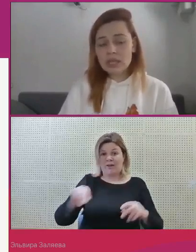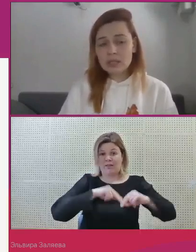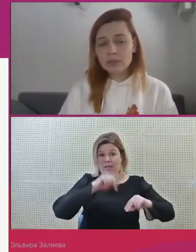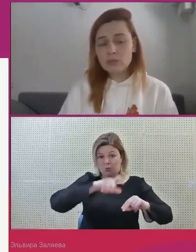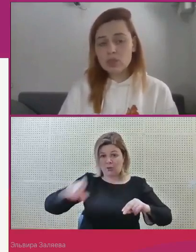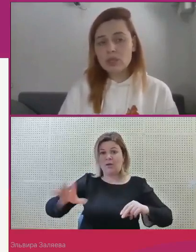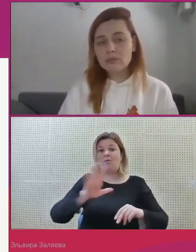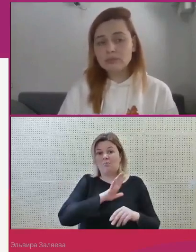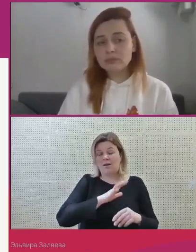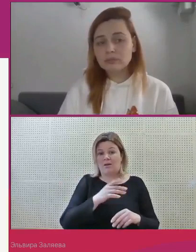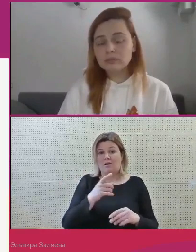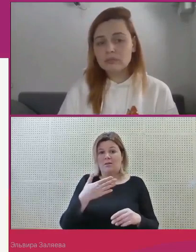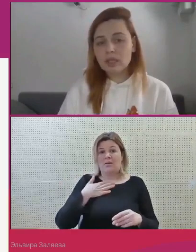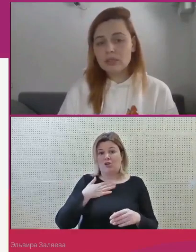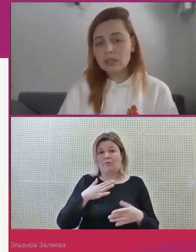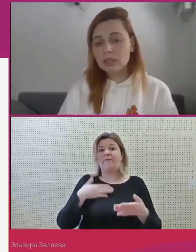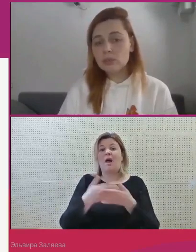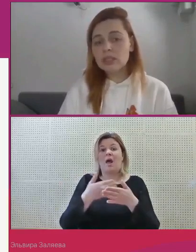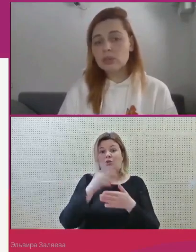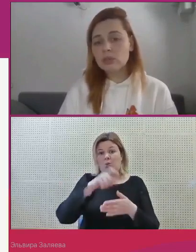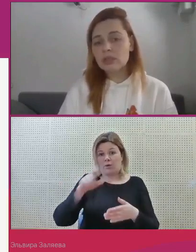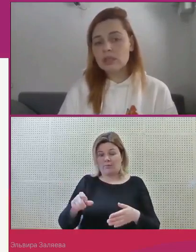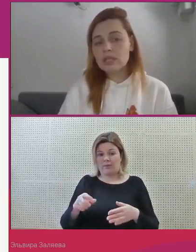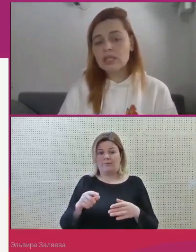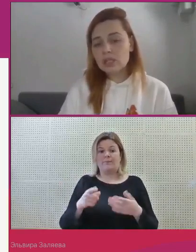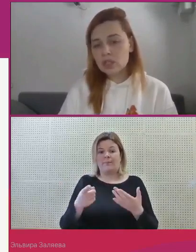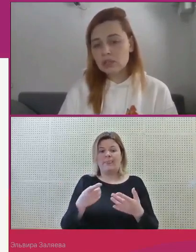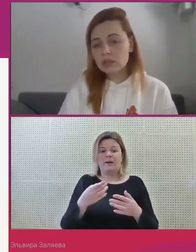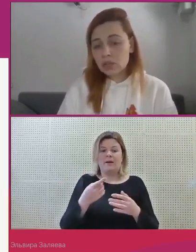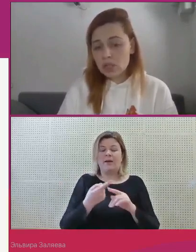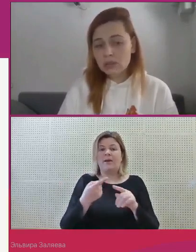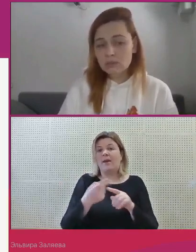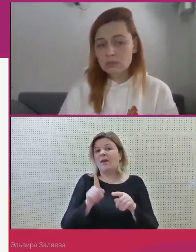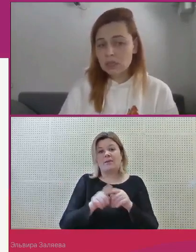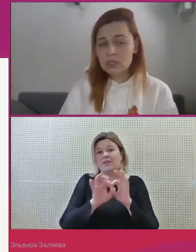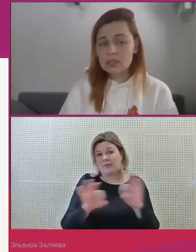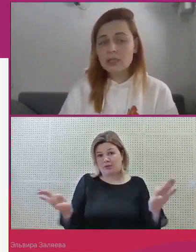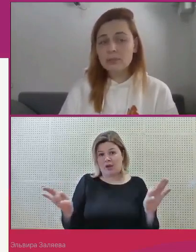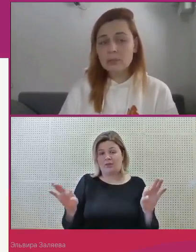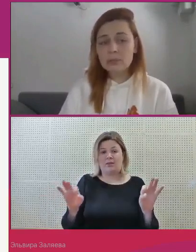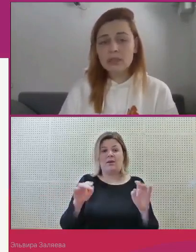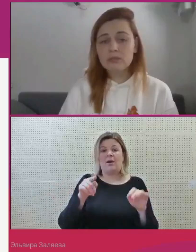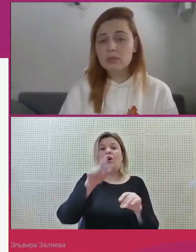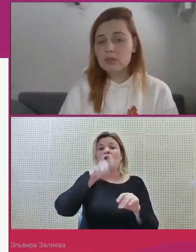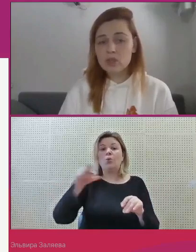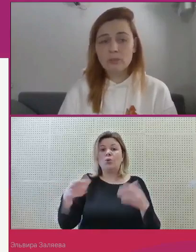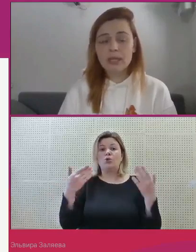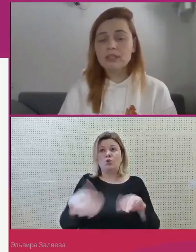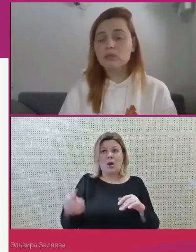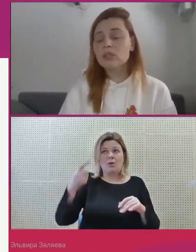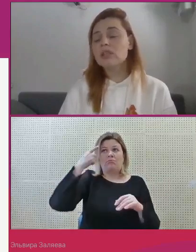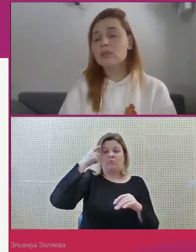очень классно, потому что это люди, которые озадачены решением этой социальной проблемы, они внутри